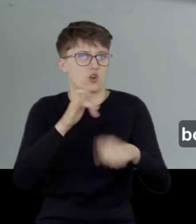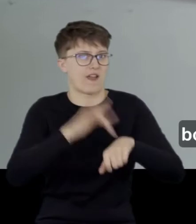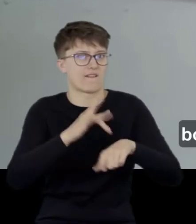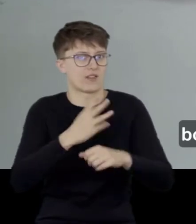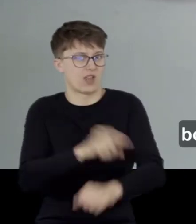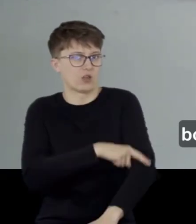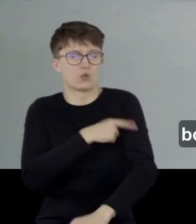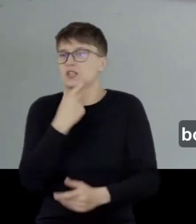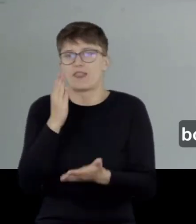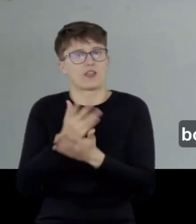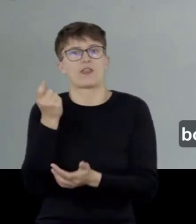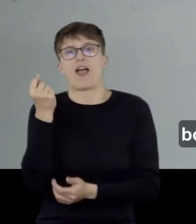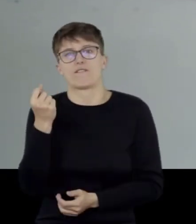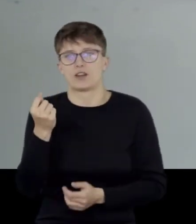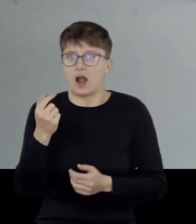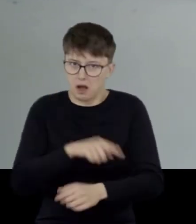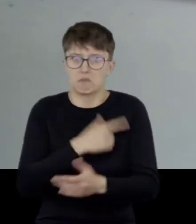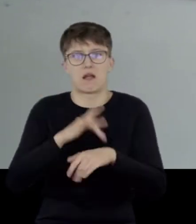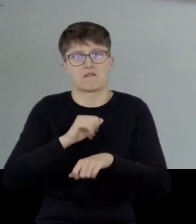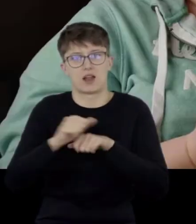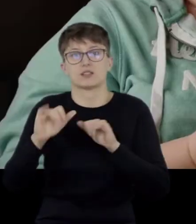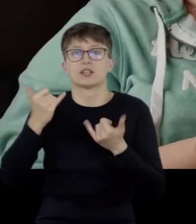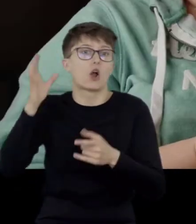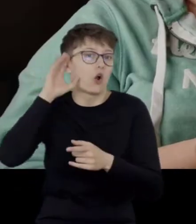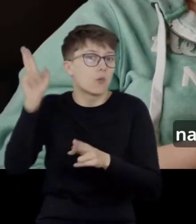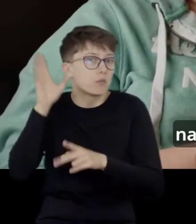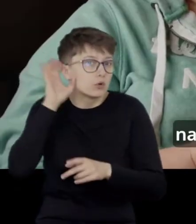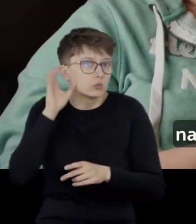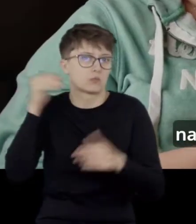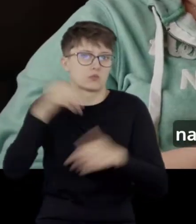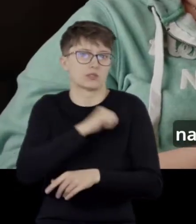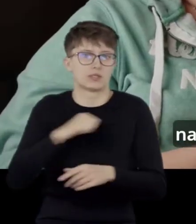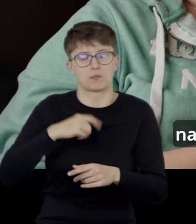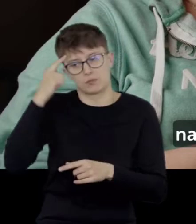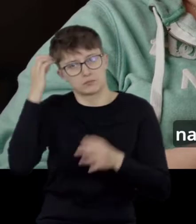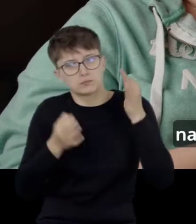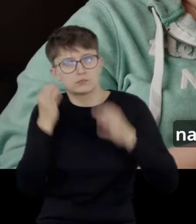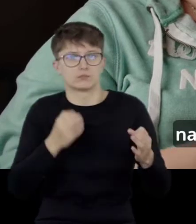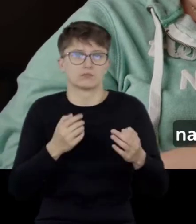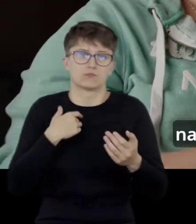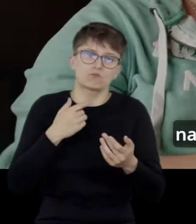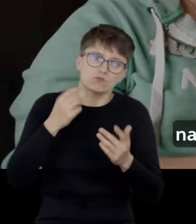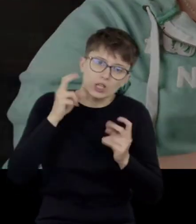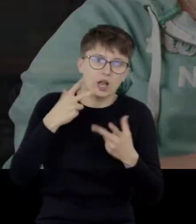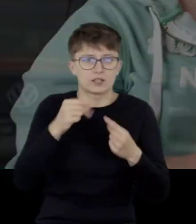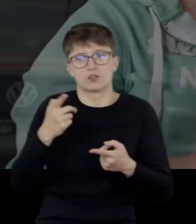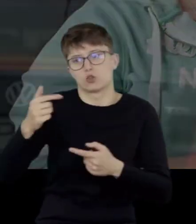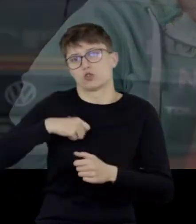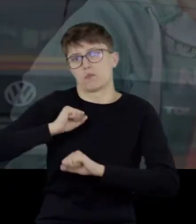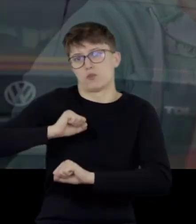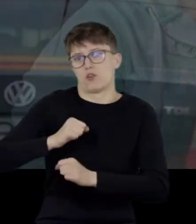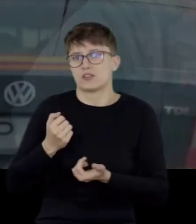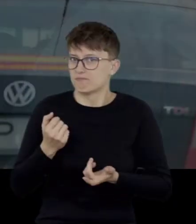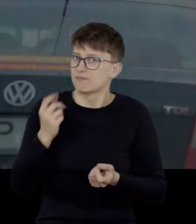przynosi efekty na długo, nie tylko na chwilę. No można kogoś posłuchać lub nie, tak? Natomiast jeżeli samemu się dojdzie do pewnego wniosku, no to